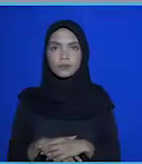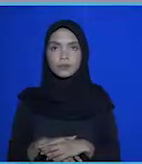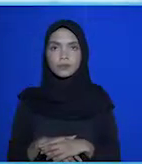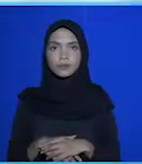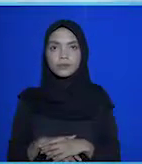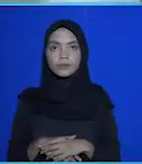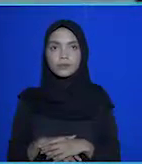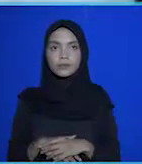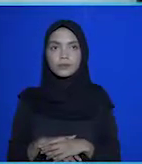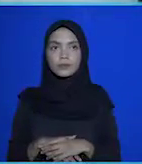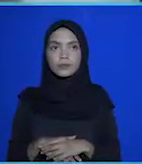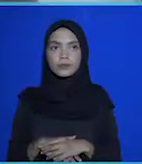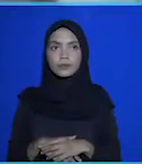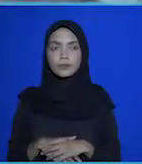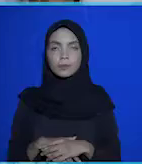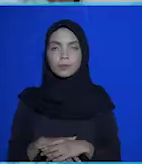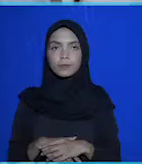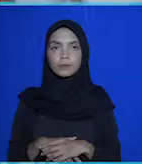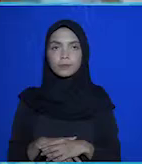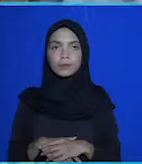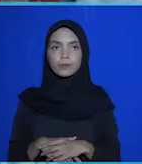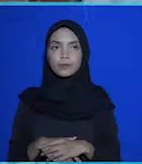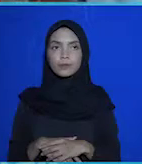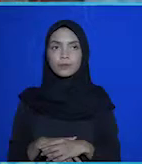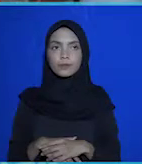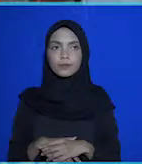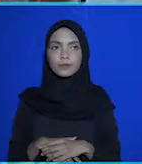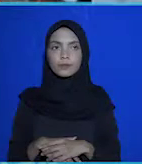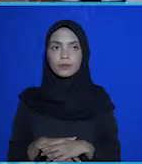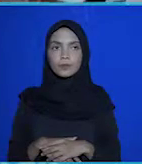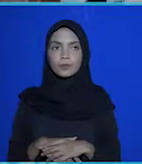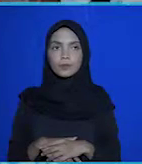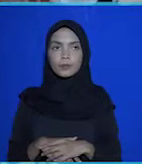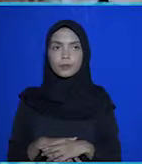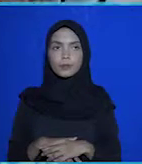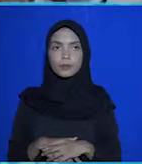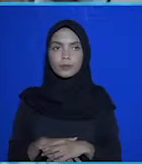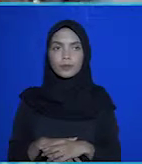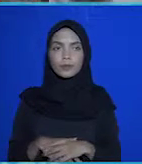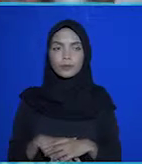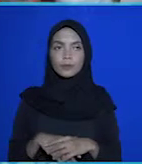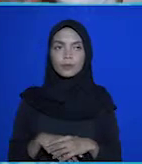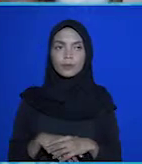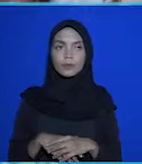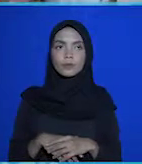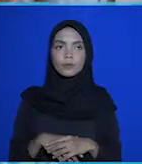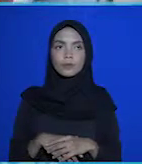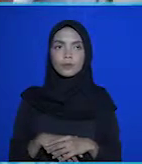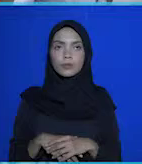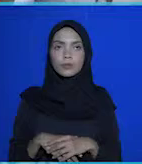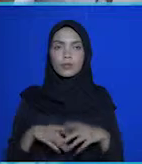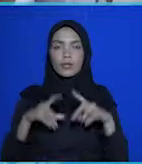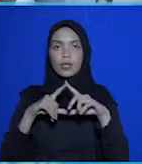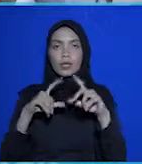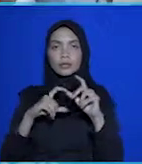Ya, ini posisi atau kurikulum vitae Pak Asep. Rekan-rekan bisa